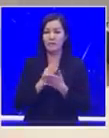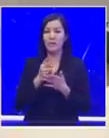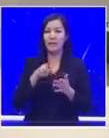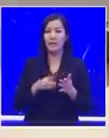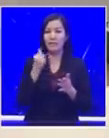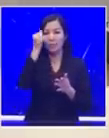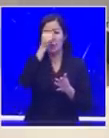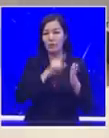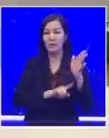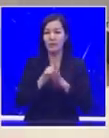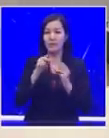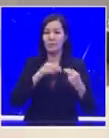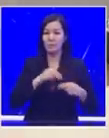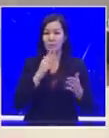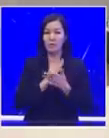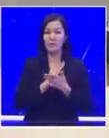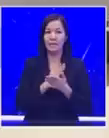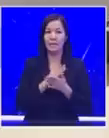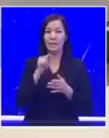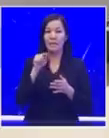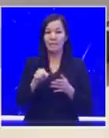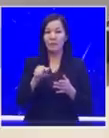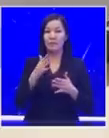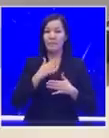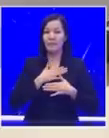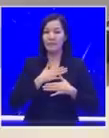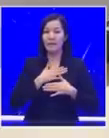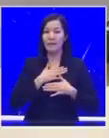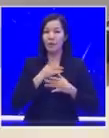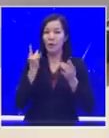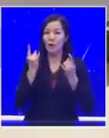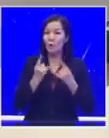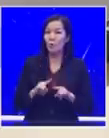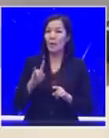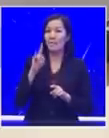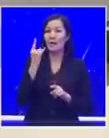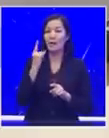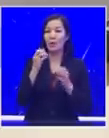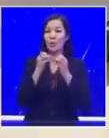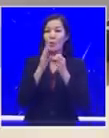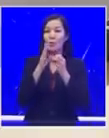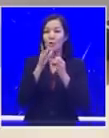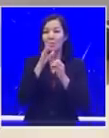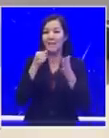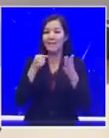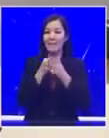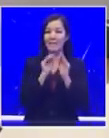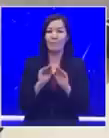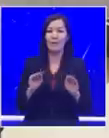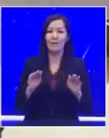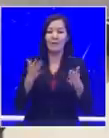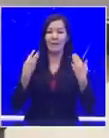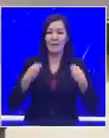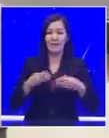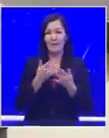2000 жылдан бастап жұмыс істейді. Бұл жерде біз балалардың туылғаннан бастап 13 жасқа дейін киімін тігетінбіз. Міне енді 3